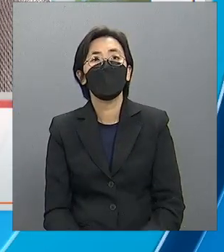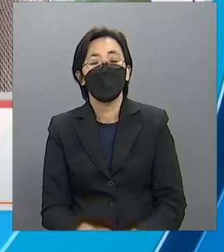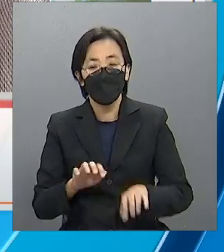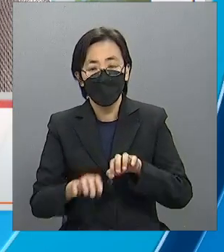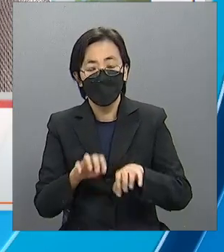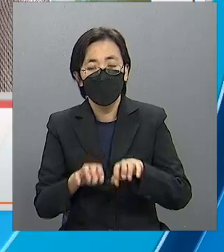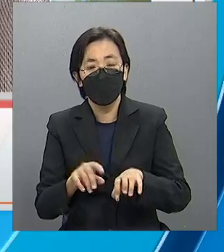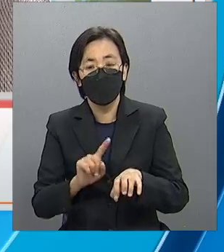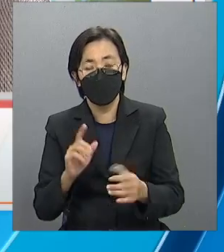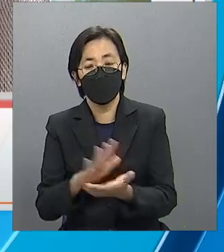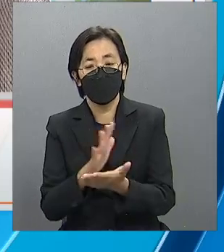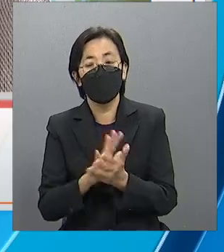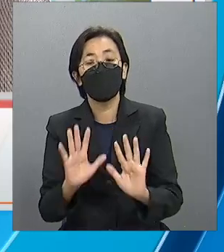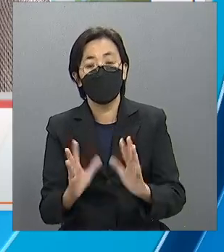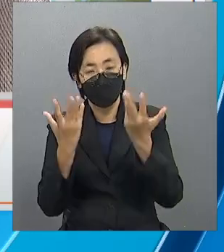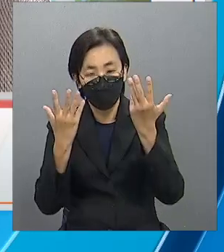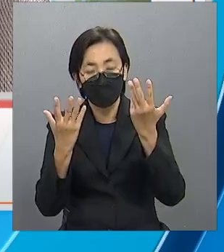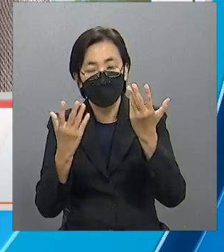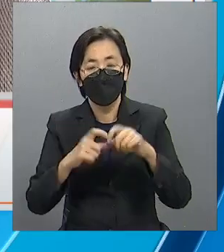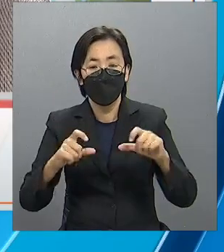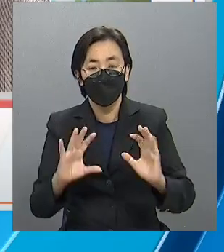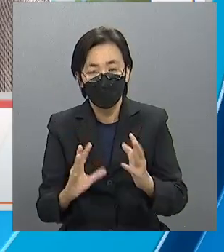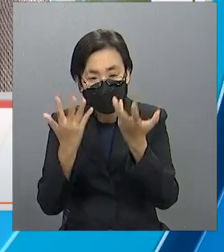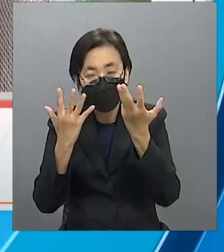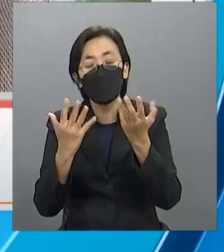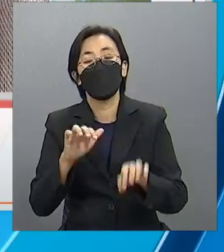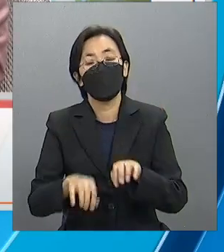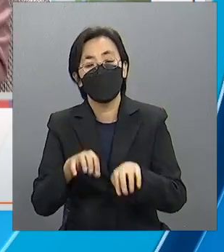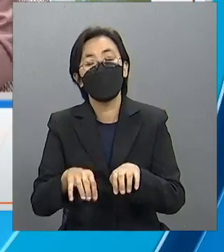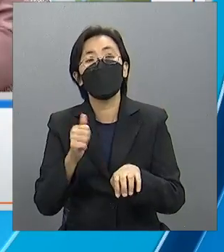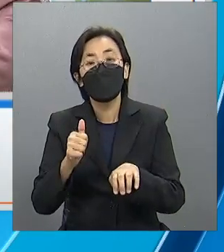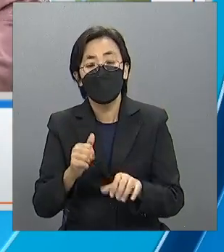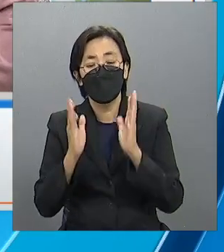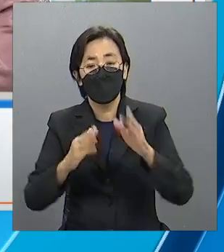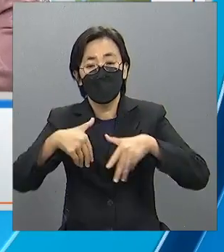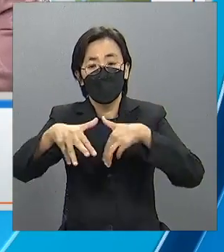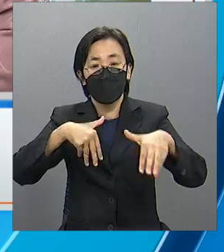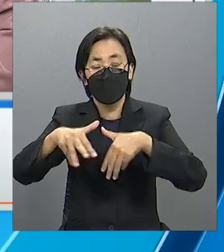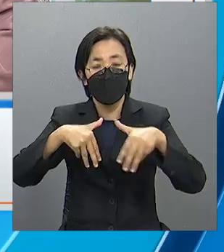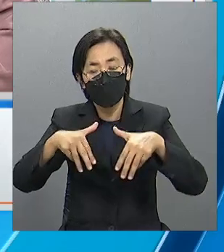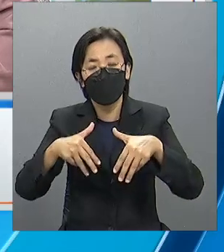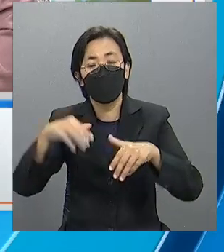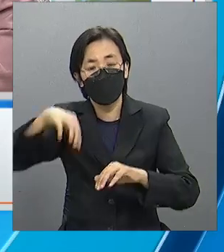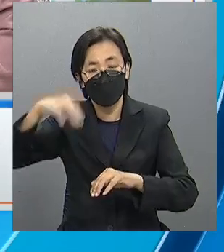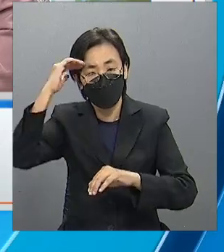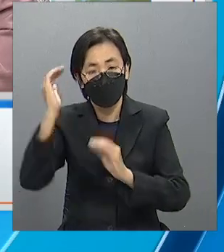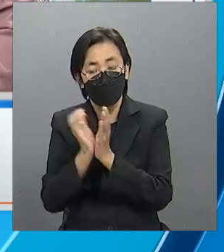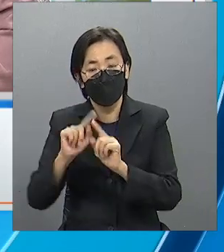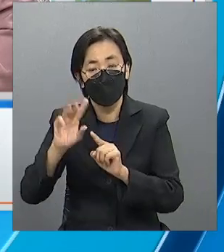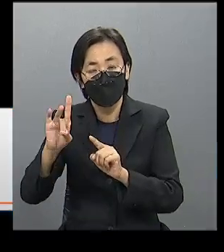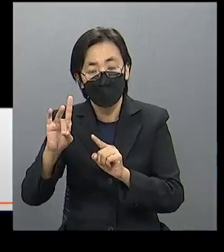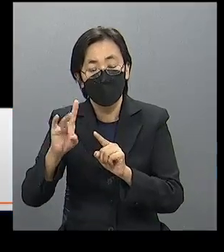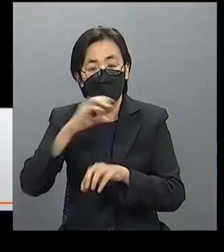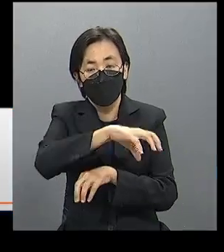อกสารหายซึงการเขาใช้งานประชาชนในพ้ที่ตำรจปุรณภา 8121สถานีตำรวจ